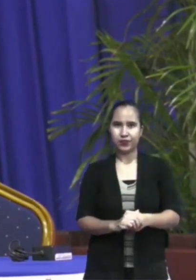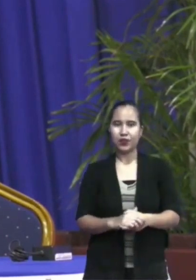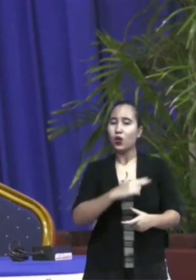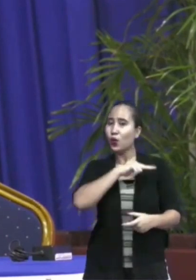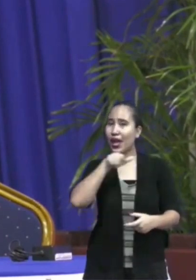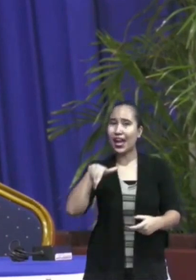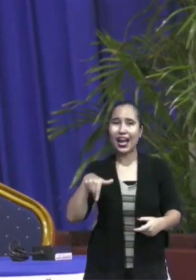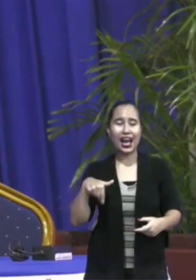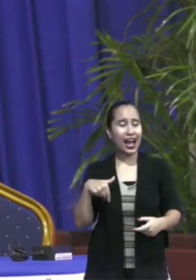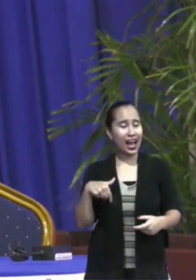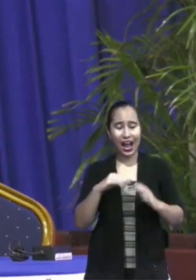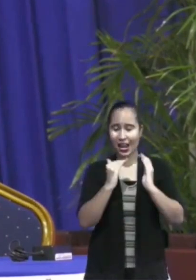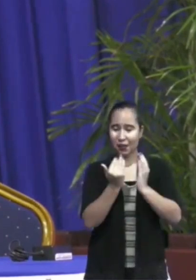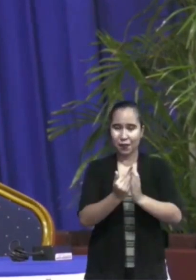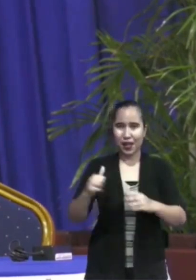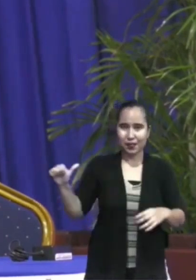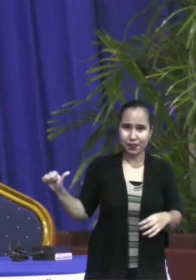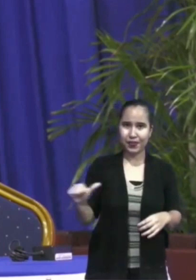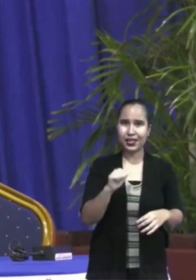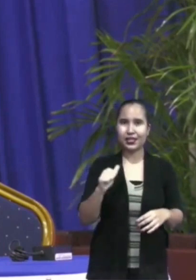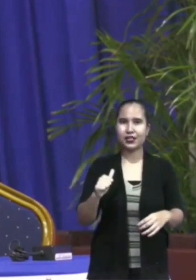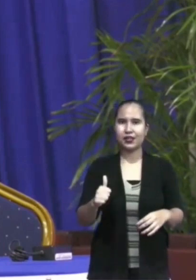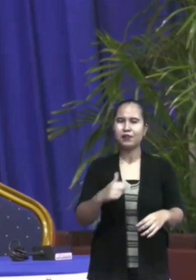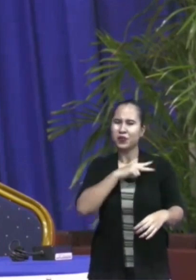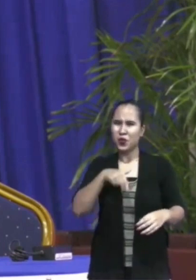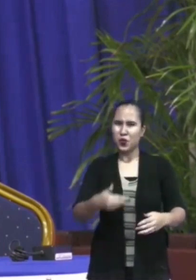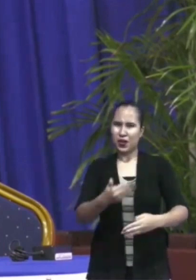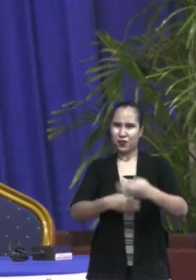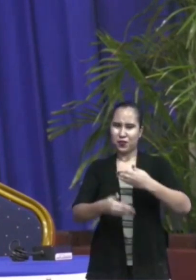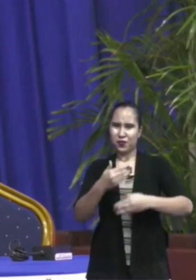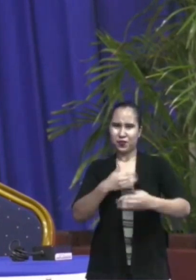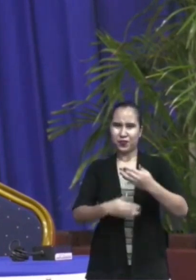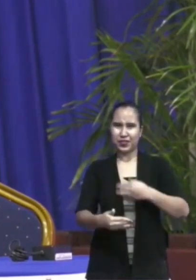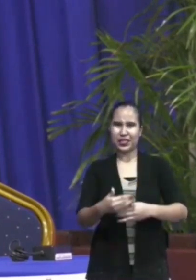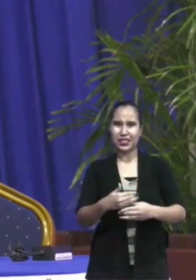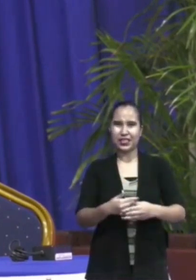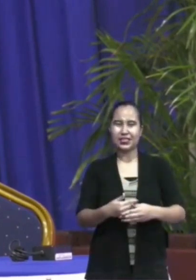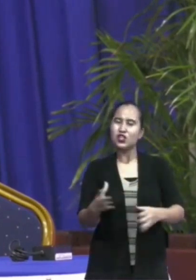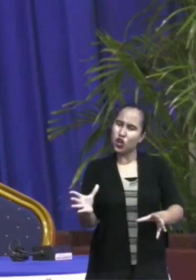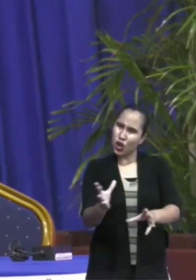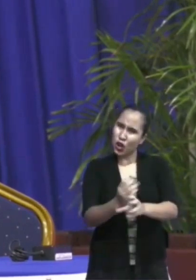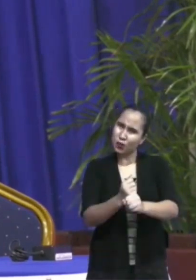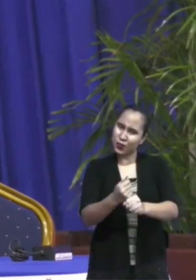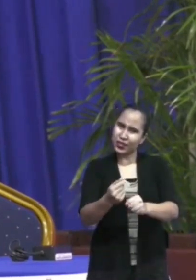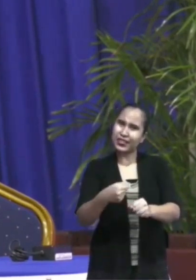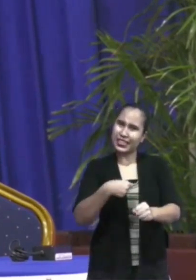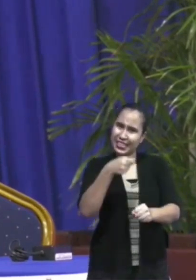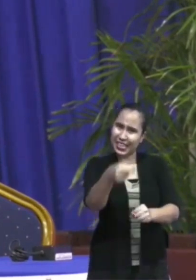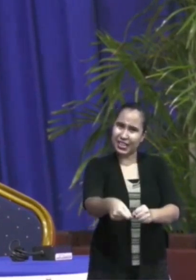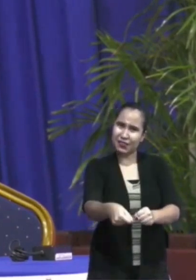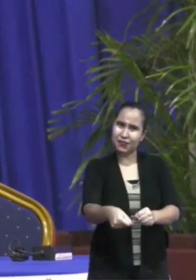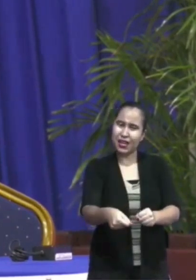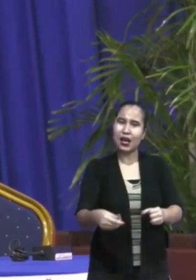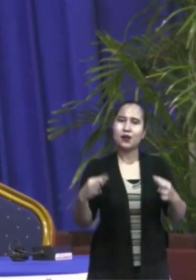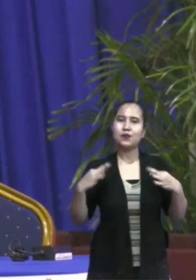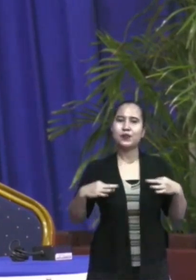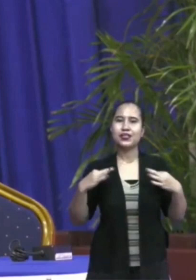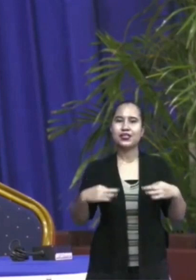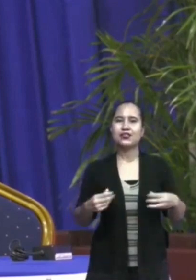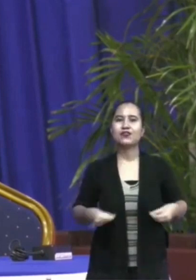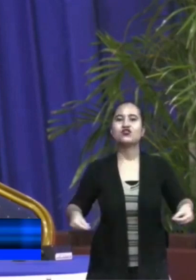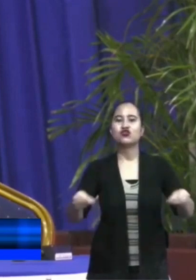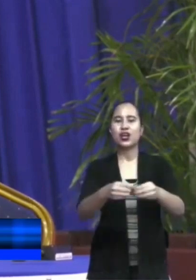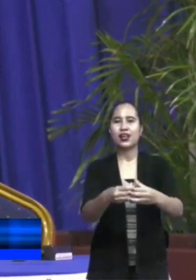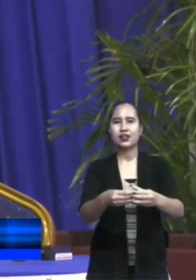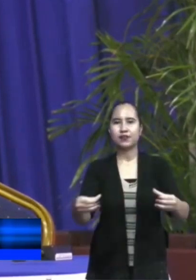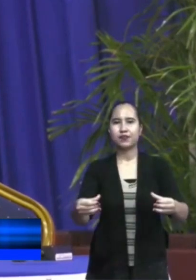allemaal moeten meenemen en we bereiden ons erop voor dat ze moeten kunnen terugvallen op het ministerie van Sociale Zaken. We willen